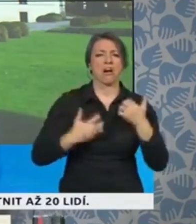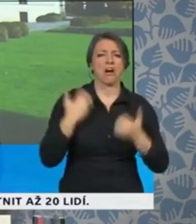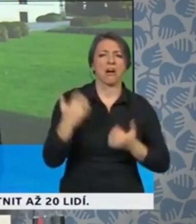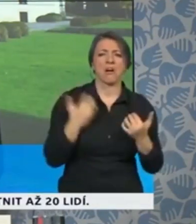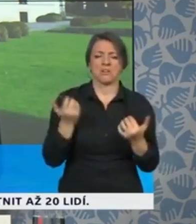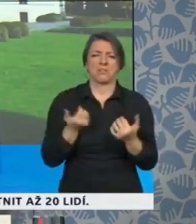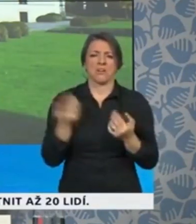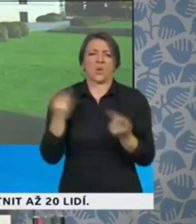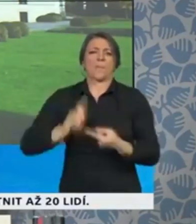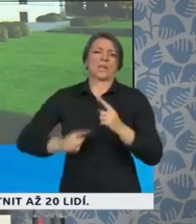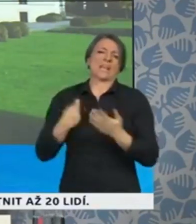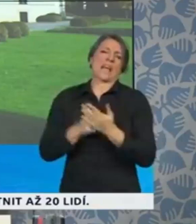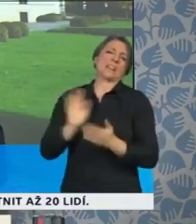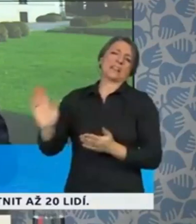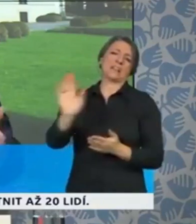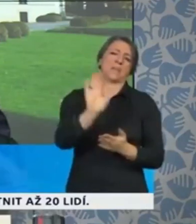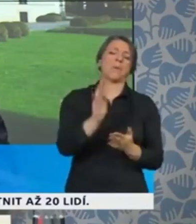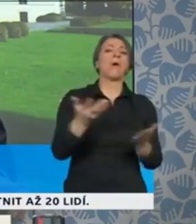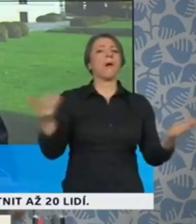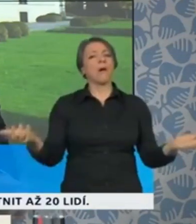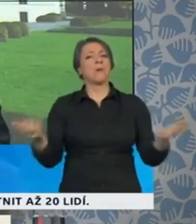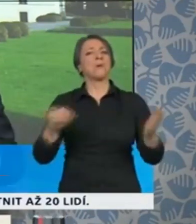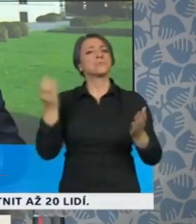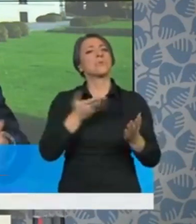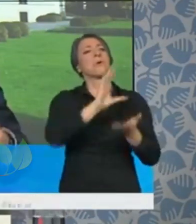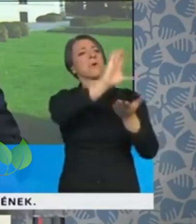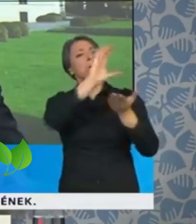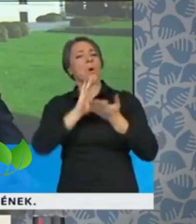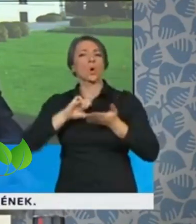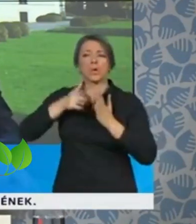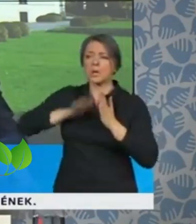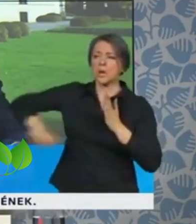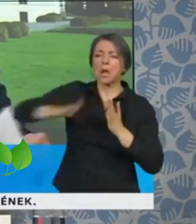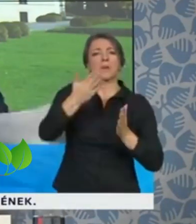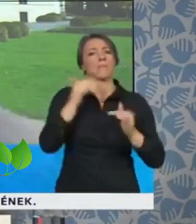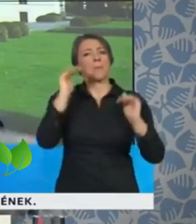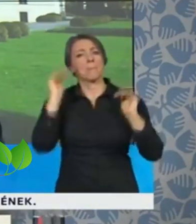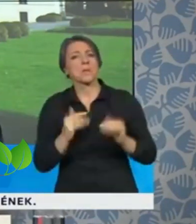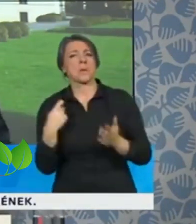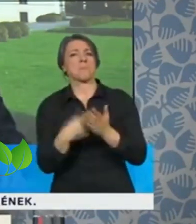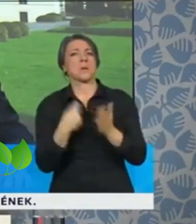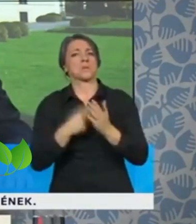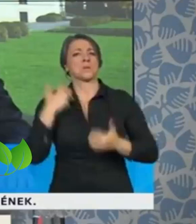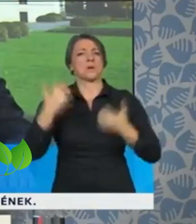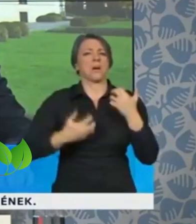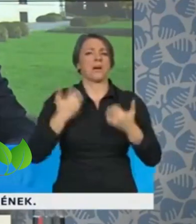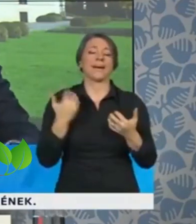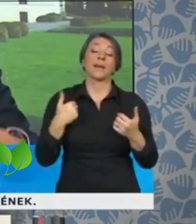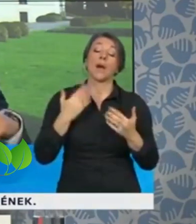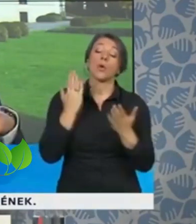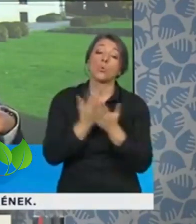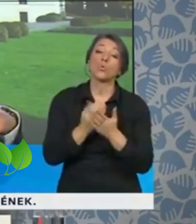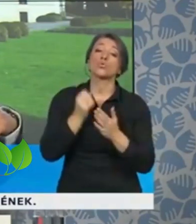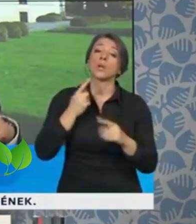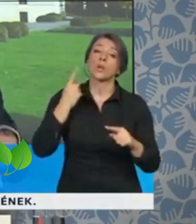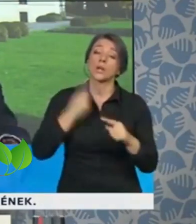dostanou méně peněza, já myslím, že jsem jich zkrát a můžu to znovu zopakovat,